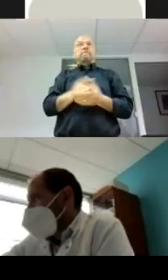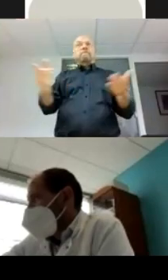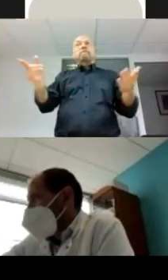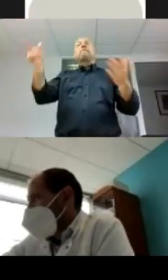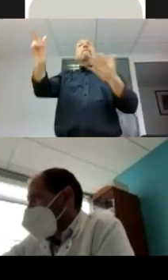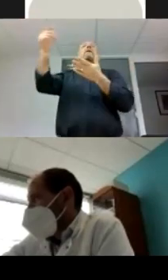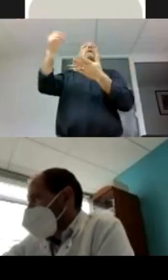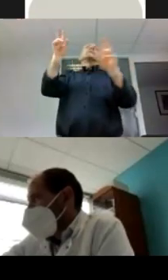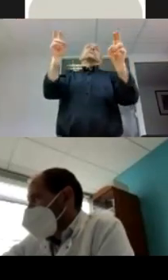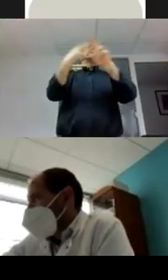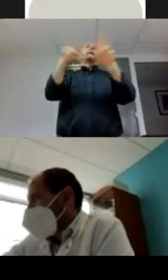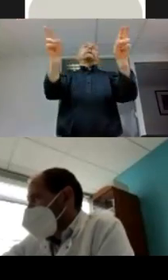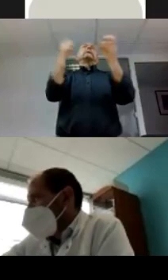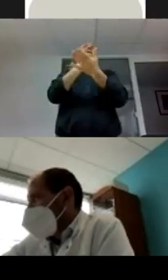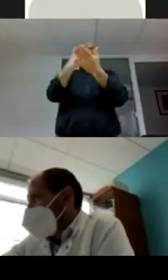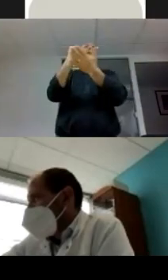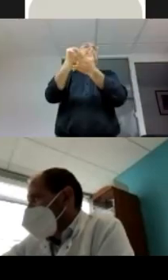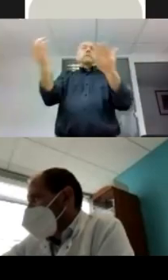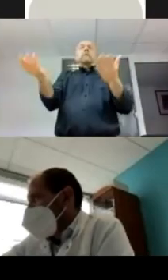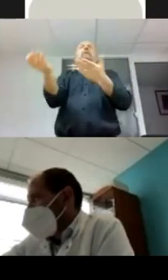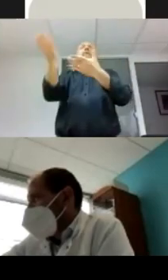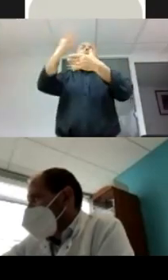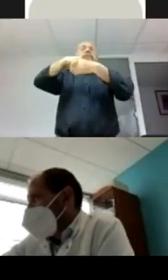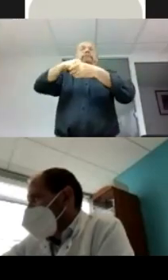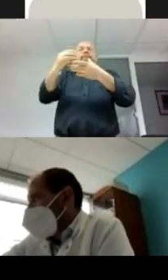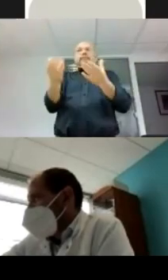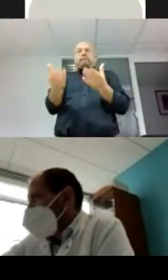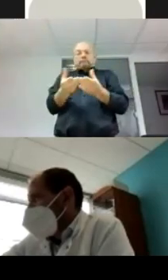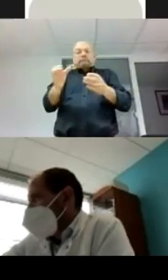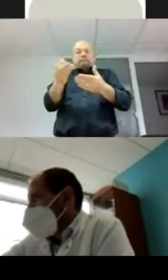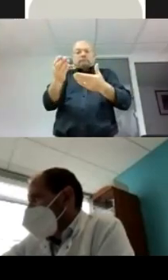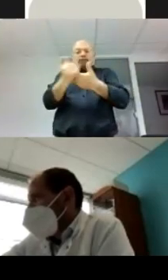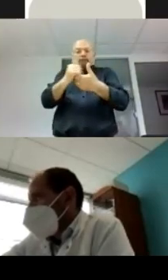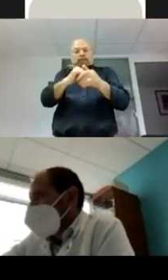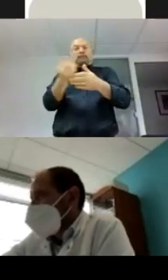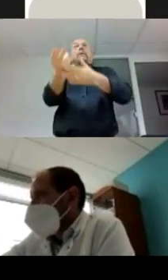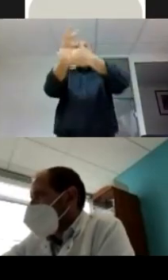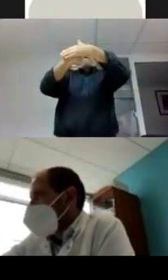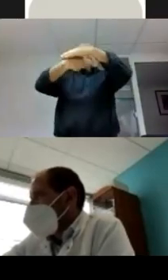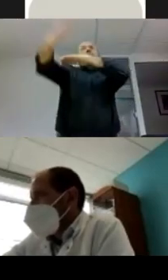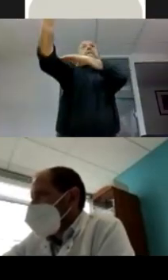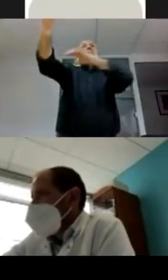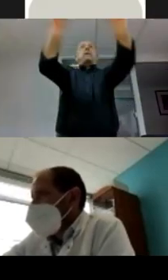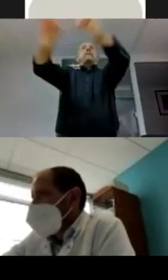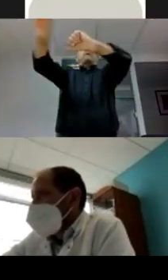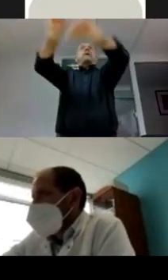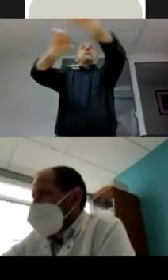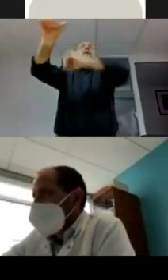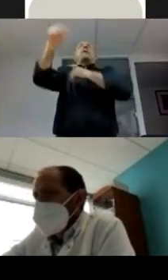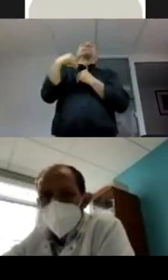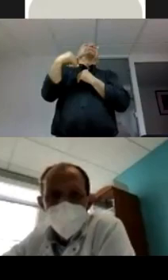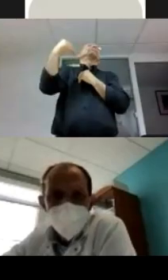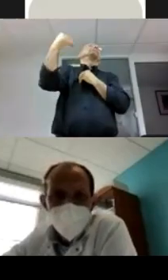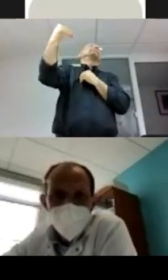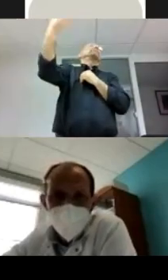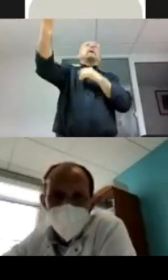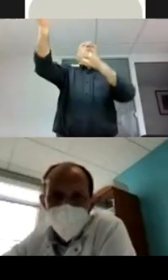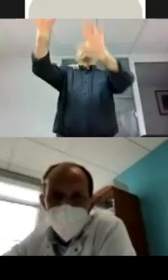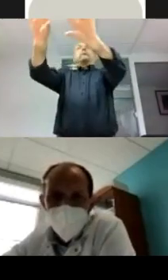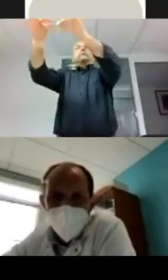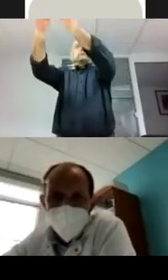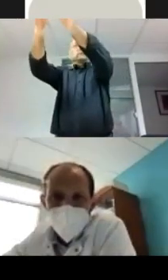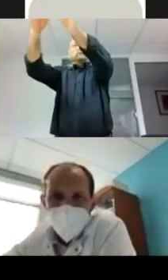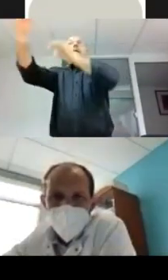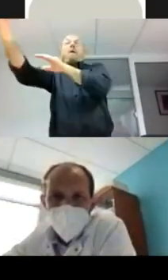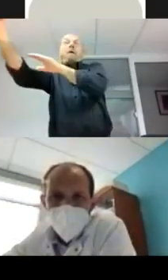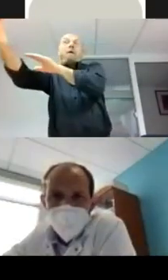chez elle. Une fois que le test a été fait, il doit être envoyé à un laboratoire